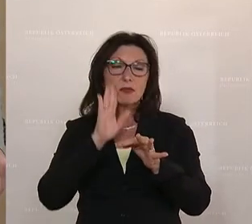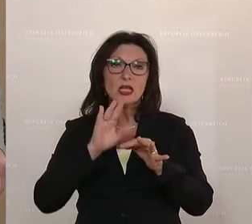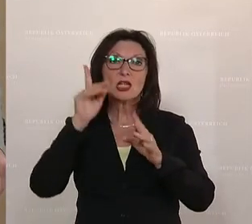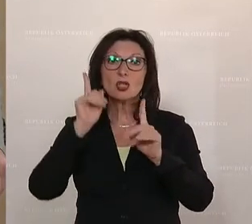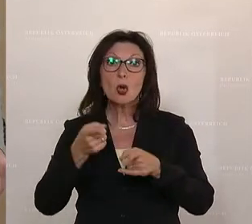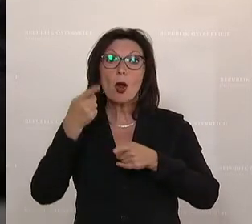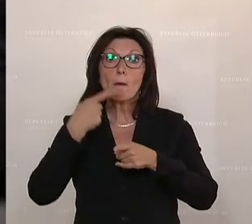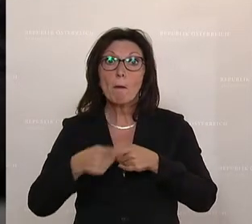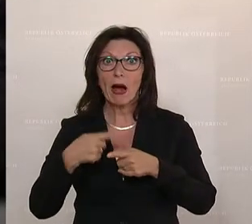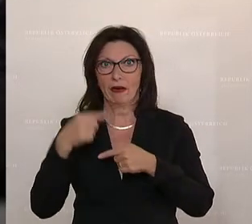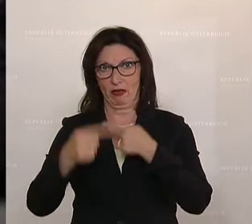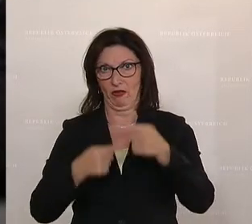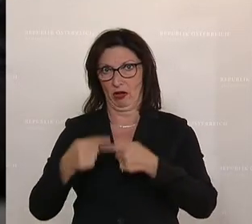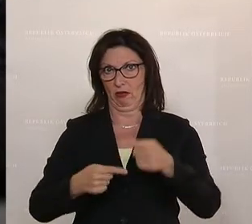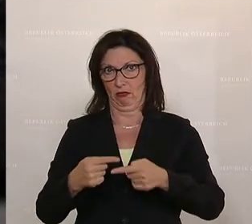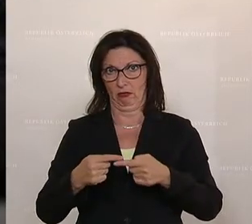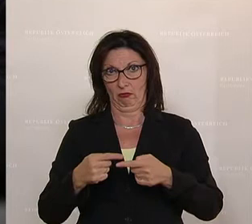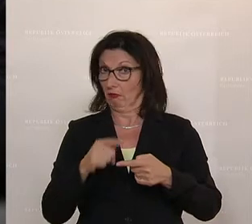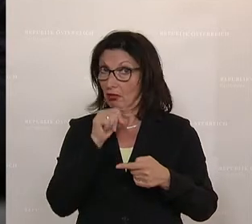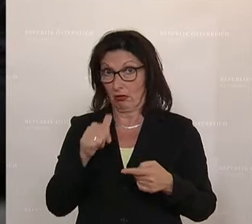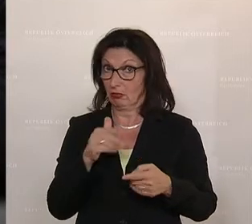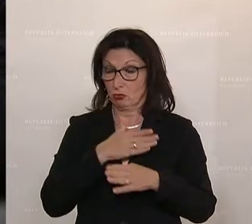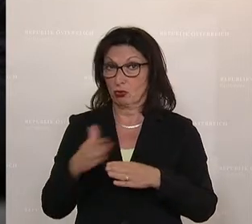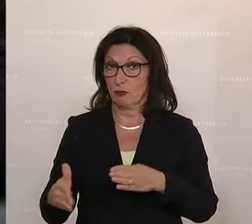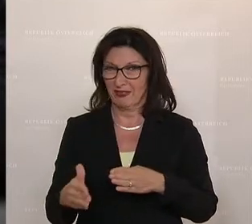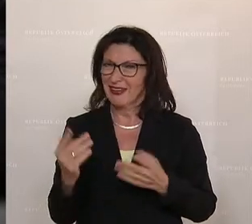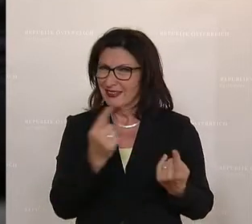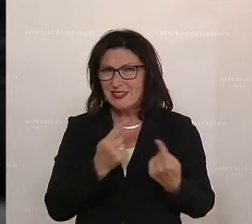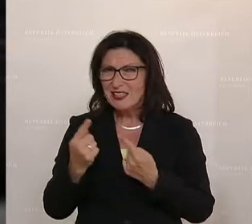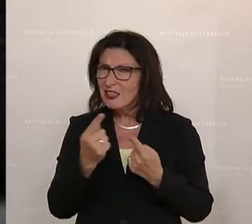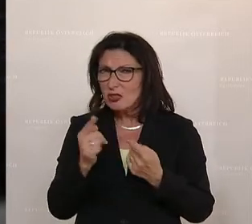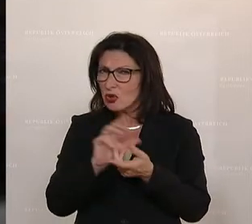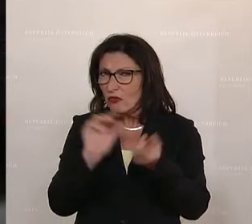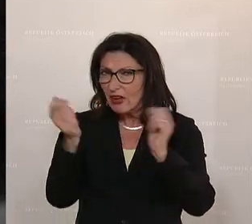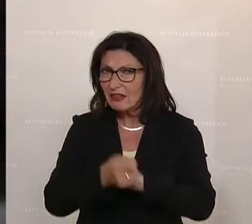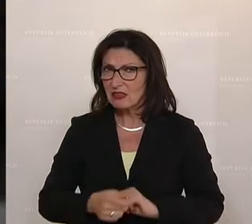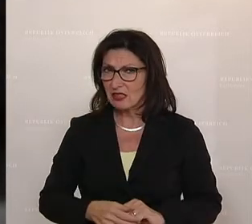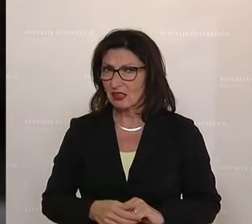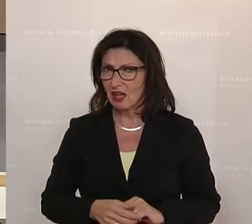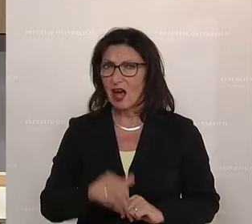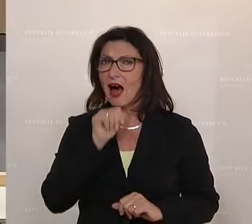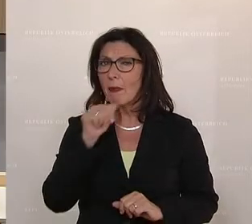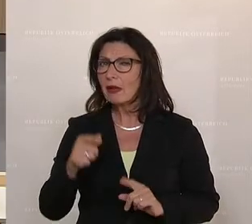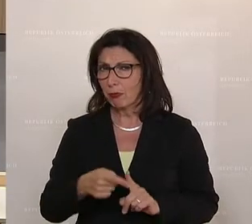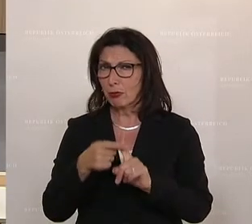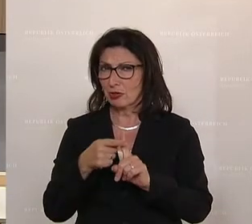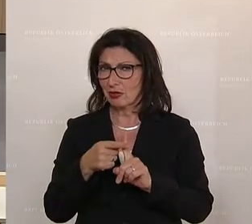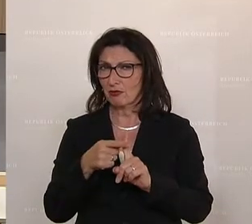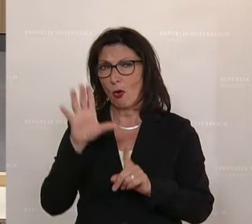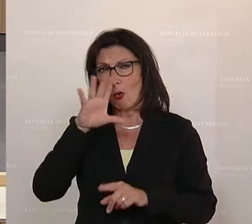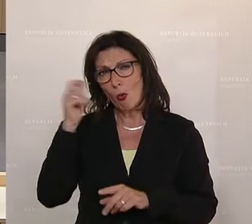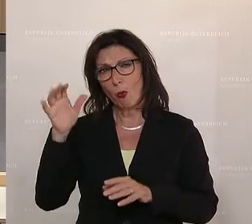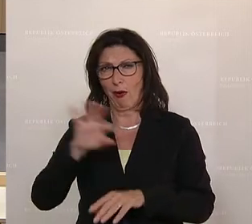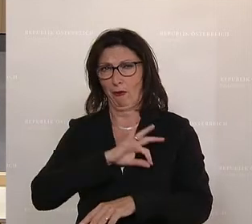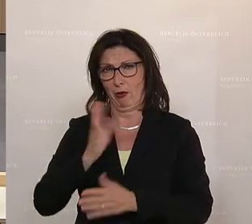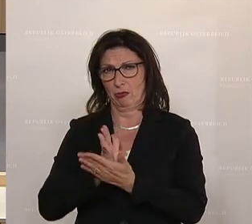ist. Denn die Lage wird sich verändern, aber nicht zum Guten. Das wissen wir von ungarischen Kollegen.